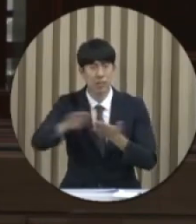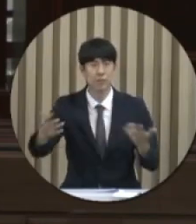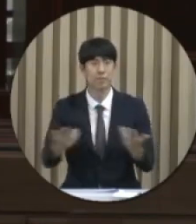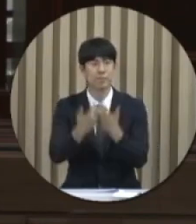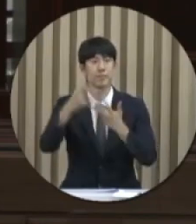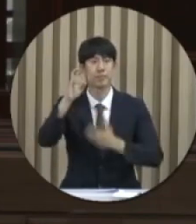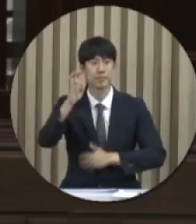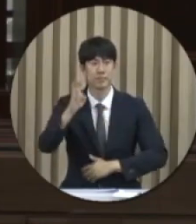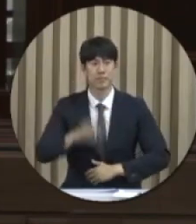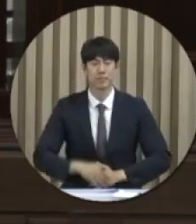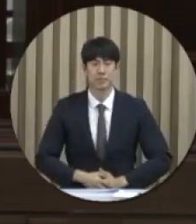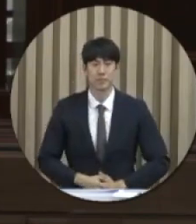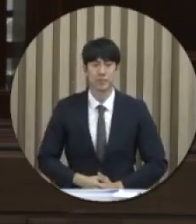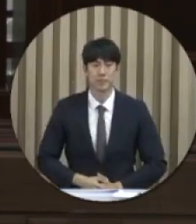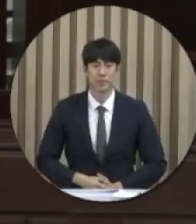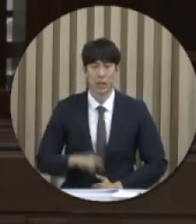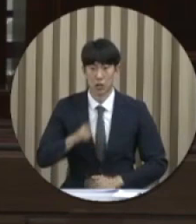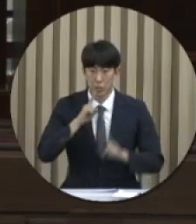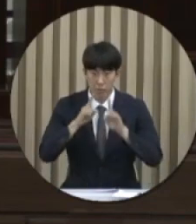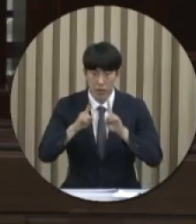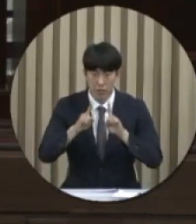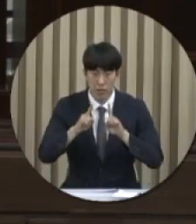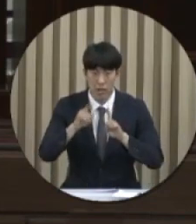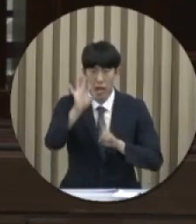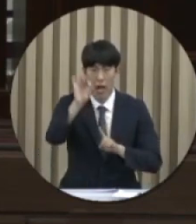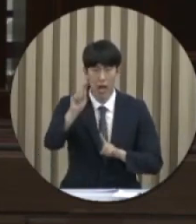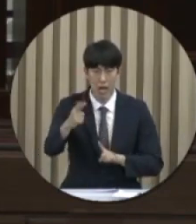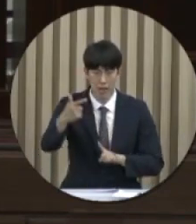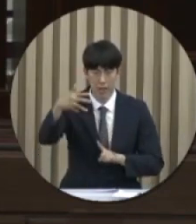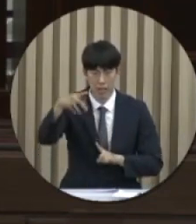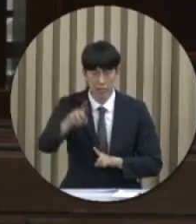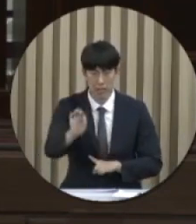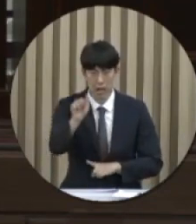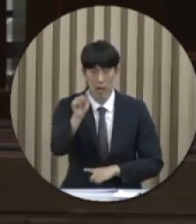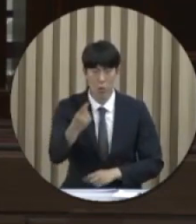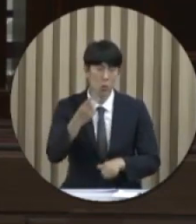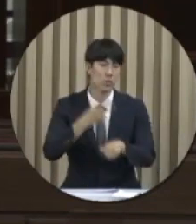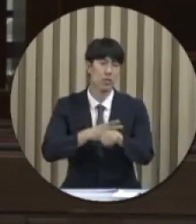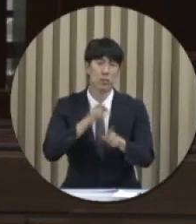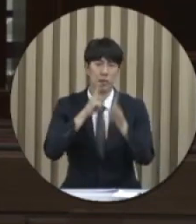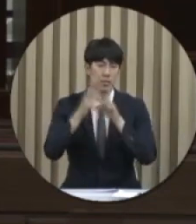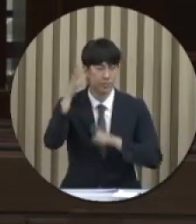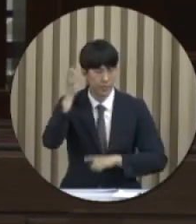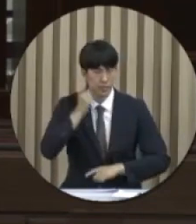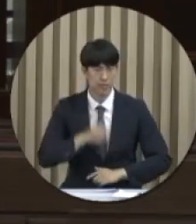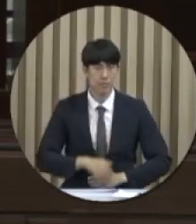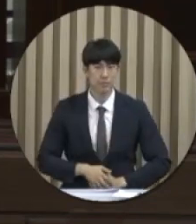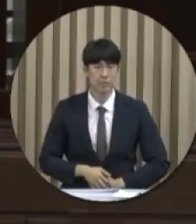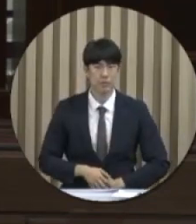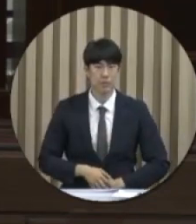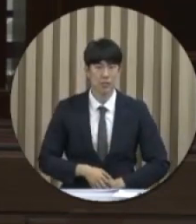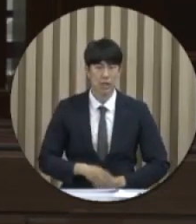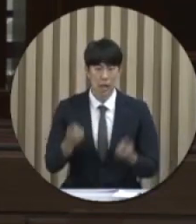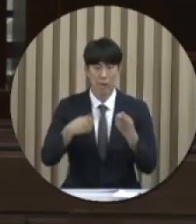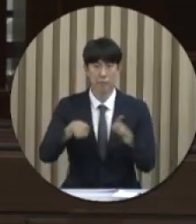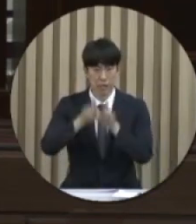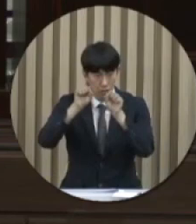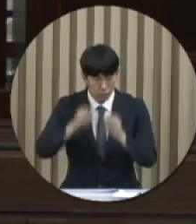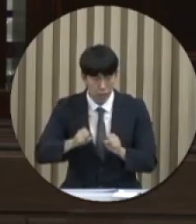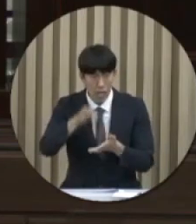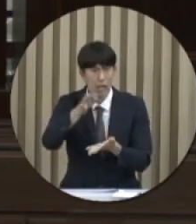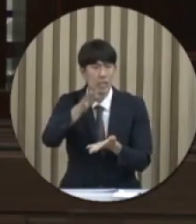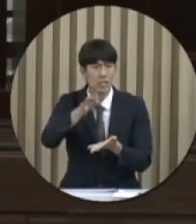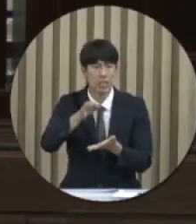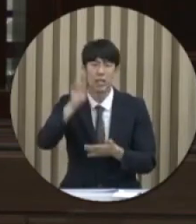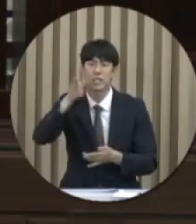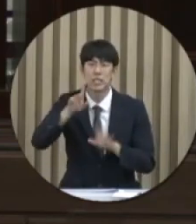것이다. 라고 말씀하신 도산 안창호 선생님의 말씀이 떠오릅니다. 공존의 가치가 틀림이